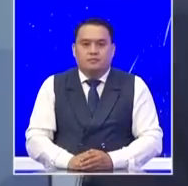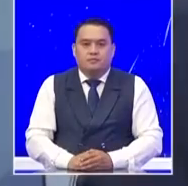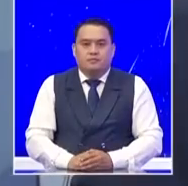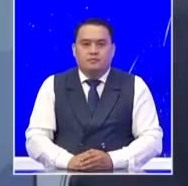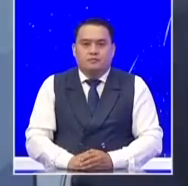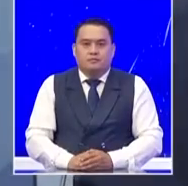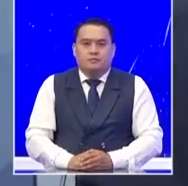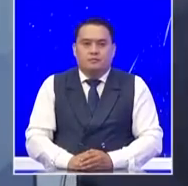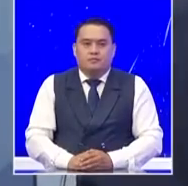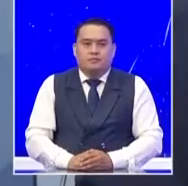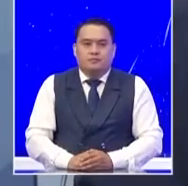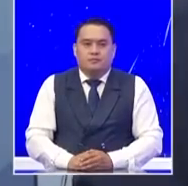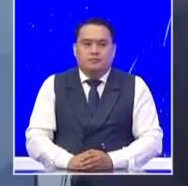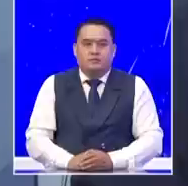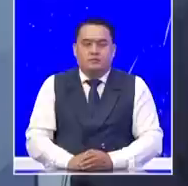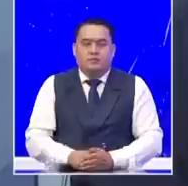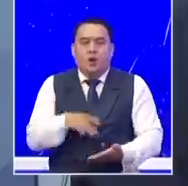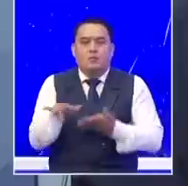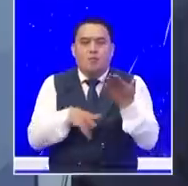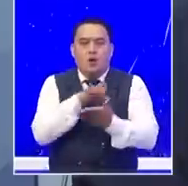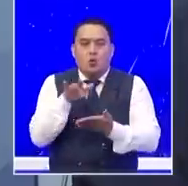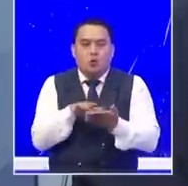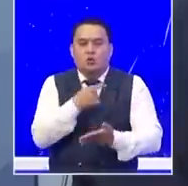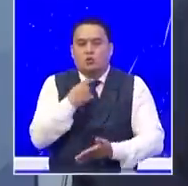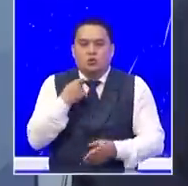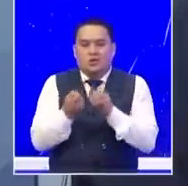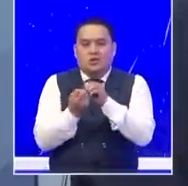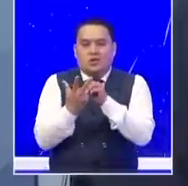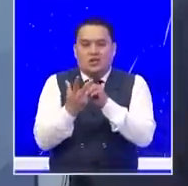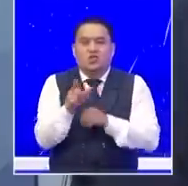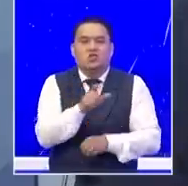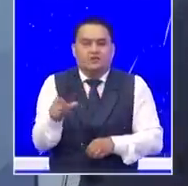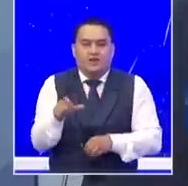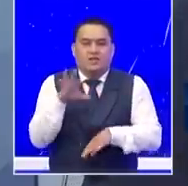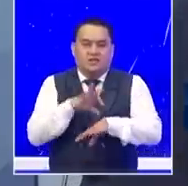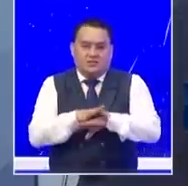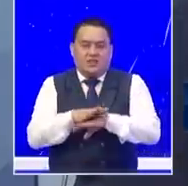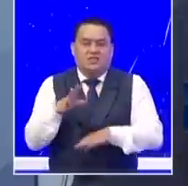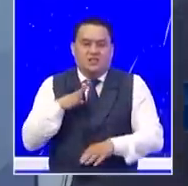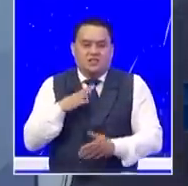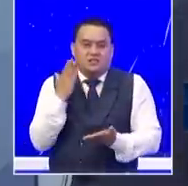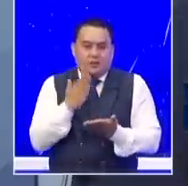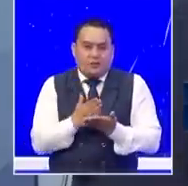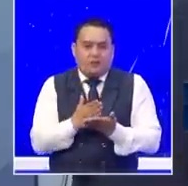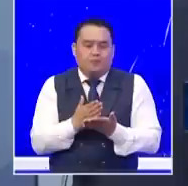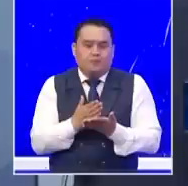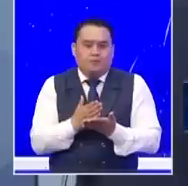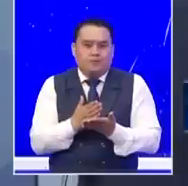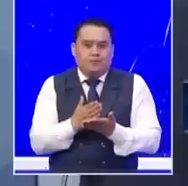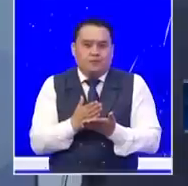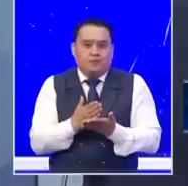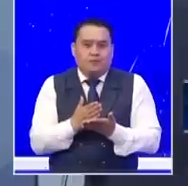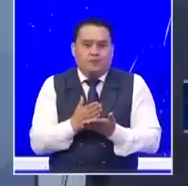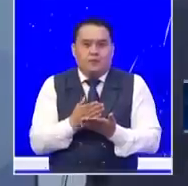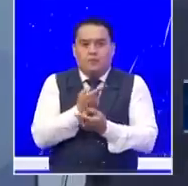По городу Талдыкурган 13 случаев коронавирусной инфекции. В связи с этим мы, согласно постановлению, которое